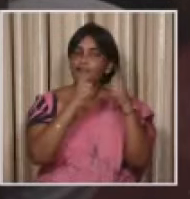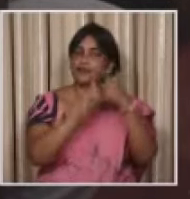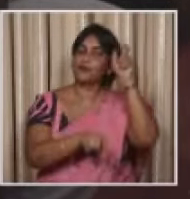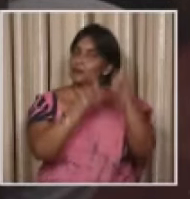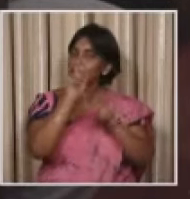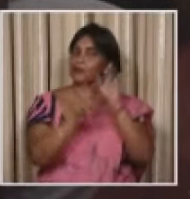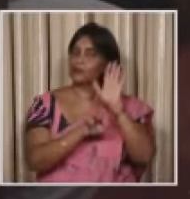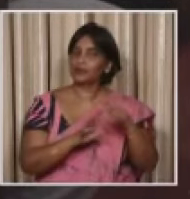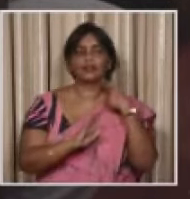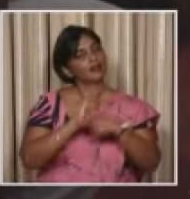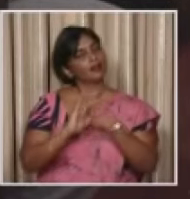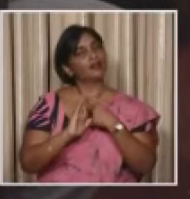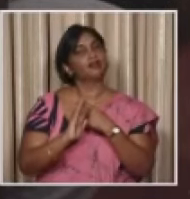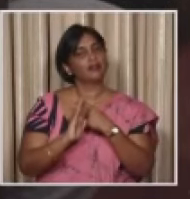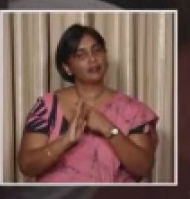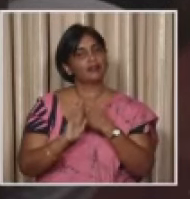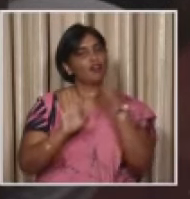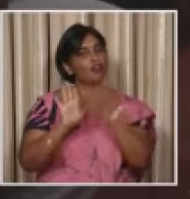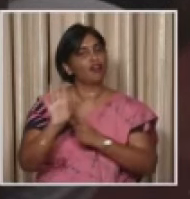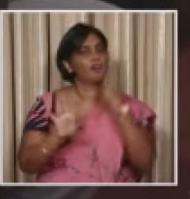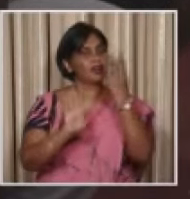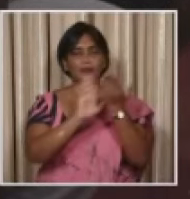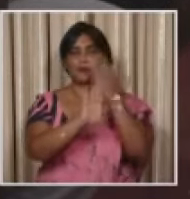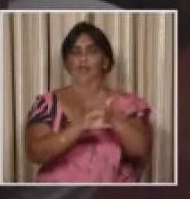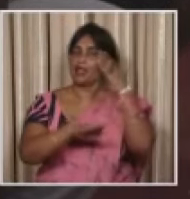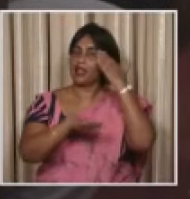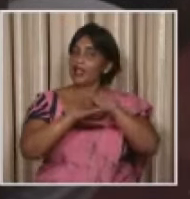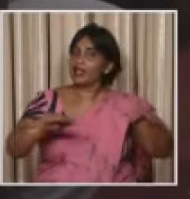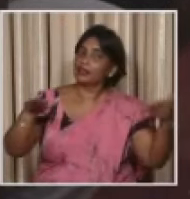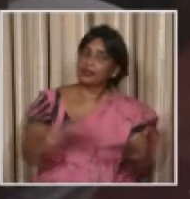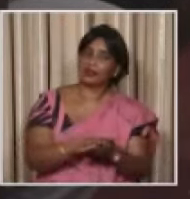හිටියා මේ රටේ මීට අවුරුදු දෙකකට ඉස්සෙල්ලා ඇඳ යට හිටපු